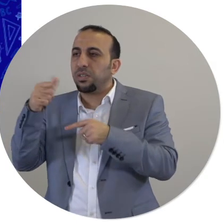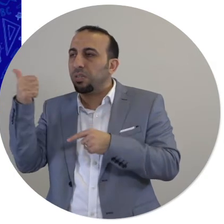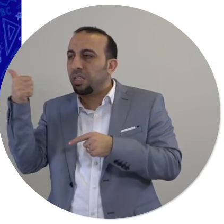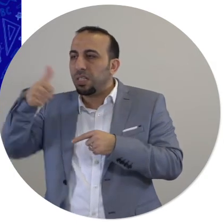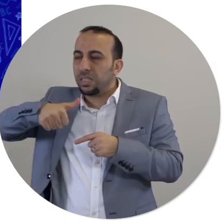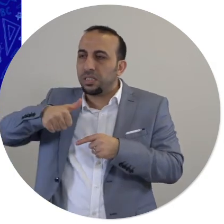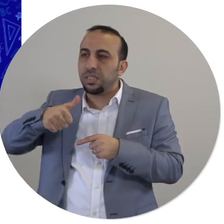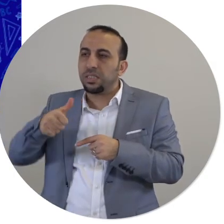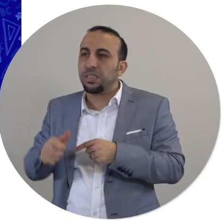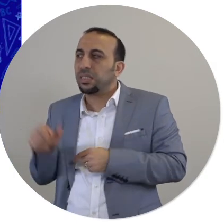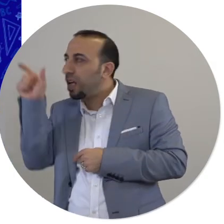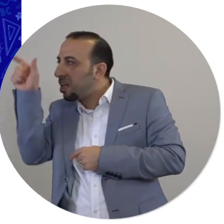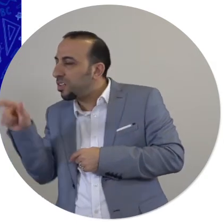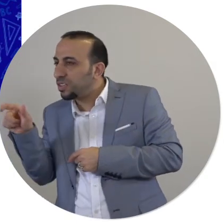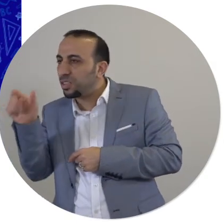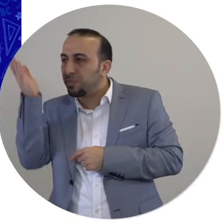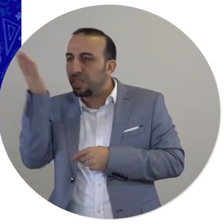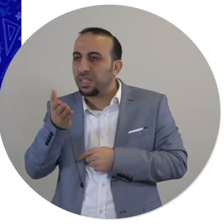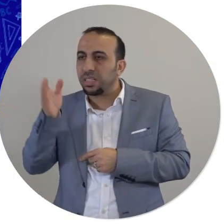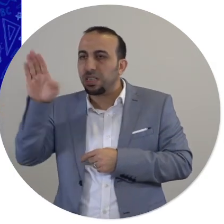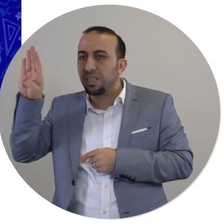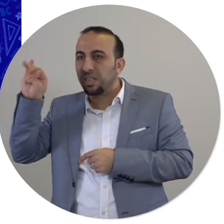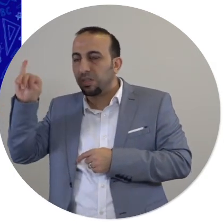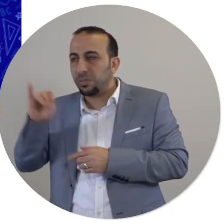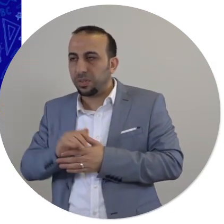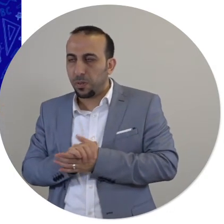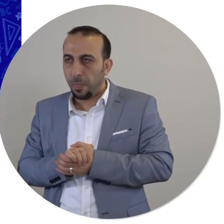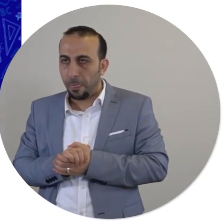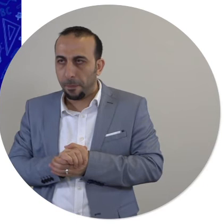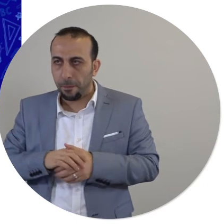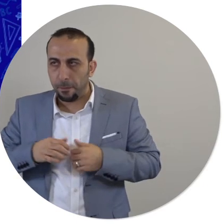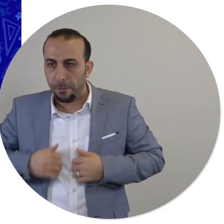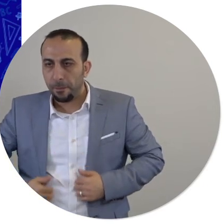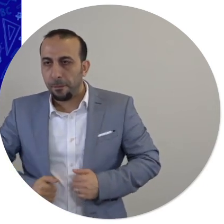60، والمدلول مثل ما ذكرنا نسمة لكل كيلومتر مربع.